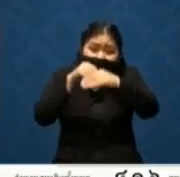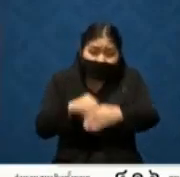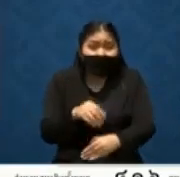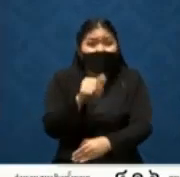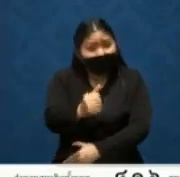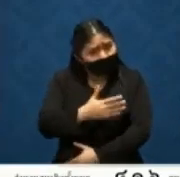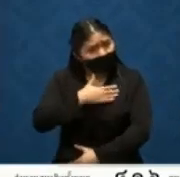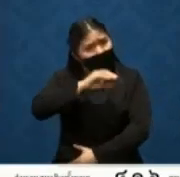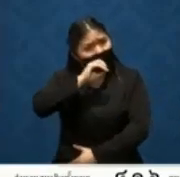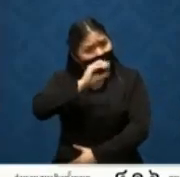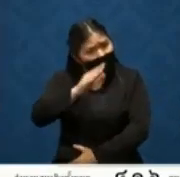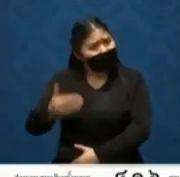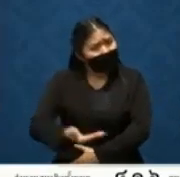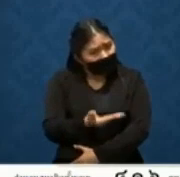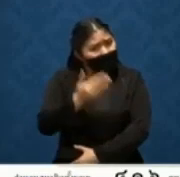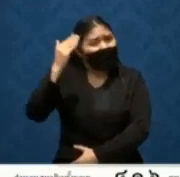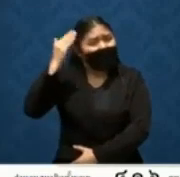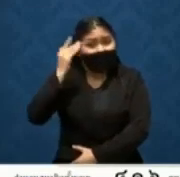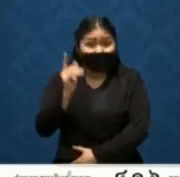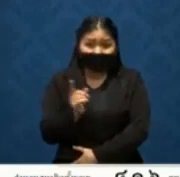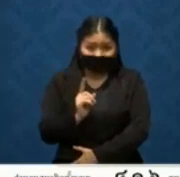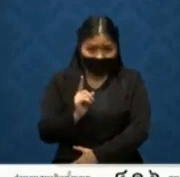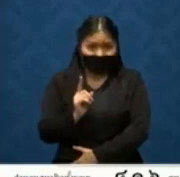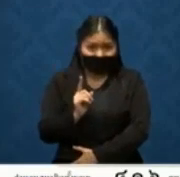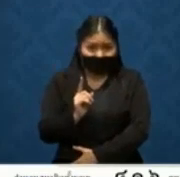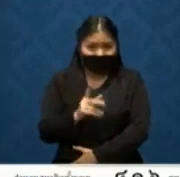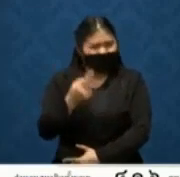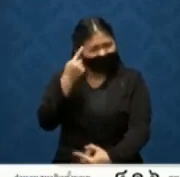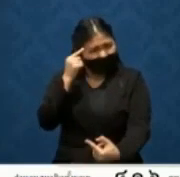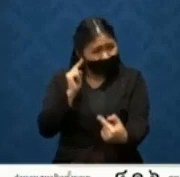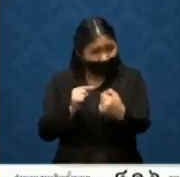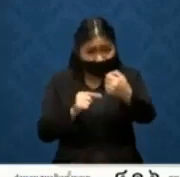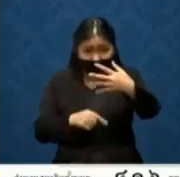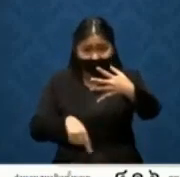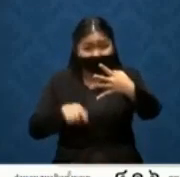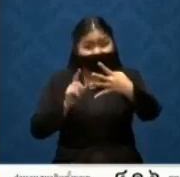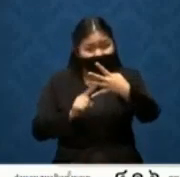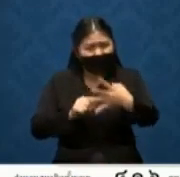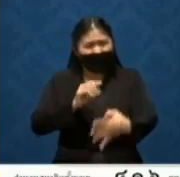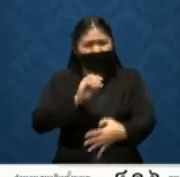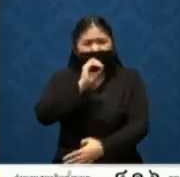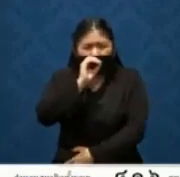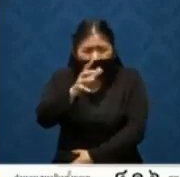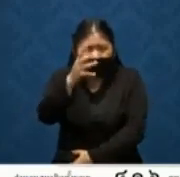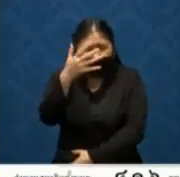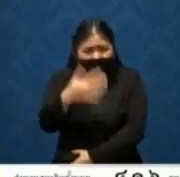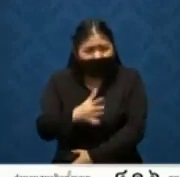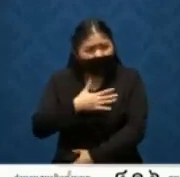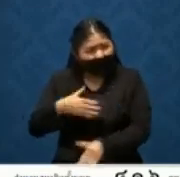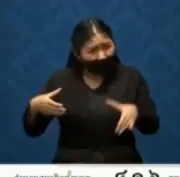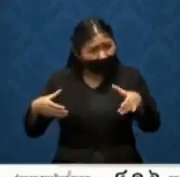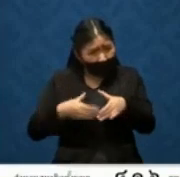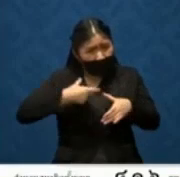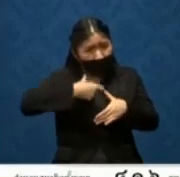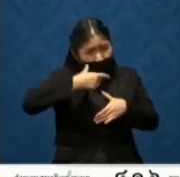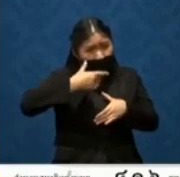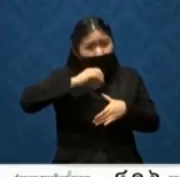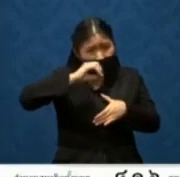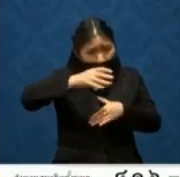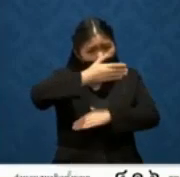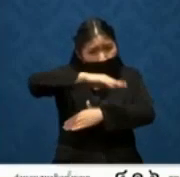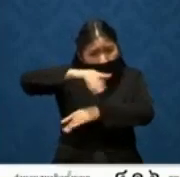จะยืนยันให้สภาแห่งนี้ได้รับทราบก็คือประเด็นที่ 4ที่ผมเคยเสนอนำกลุ่มพี่น้องชาติพันธ์มา